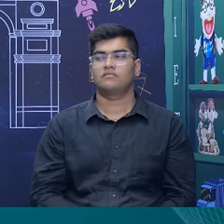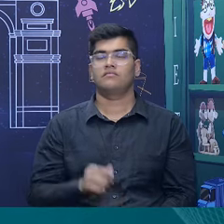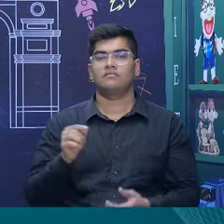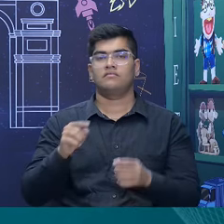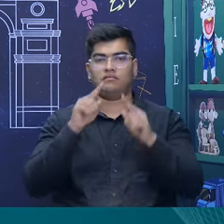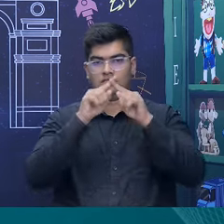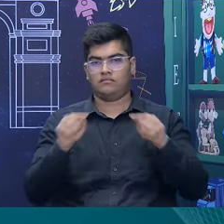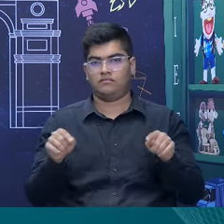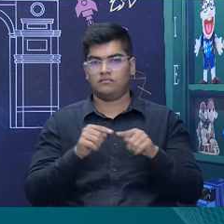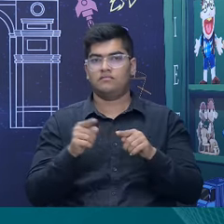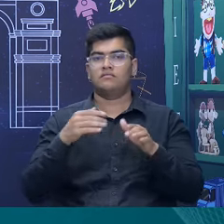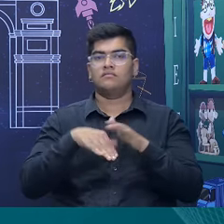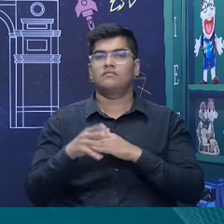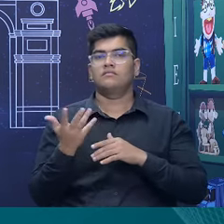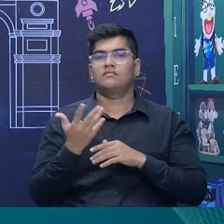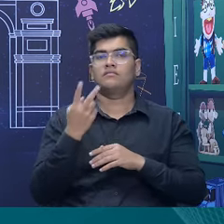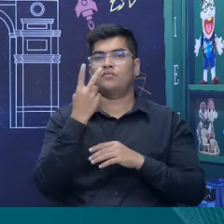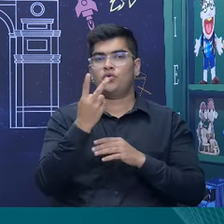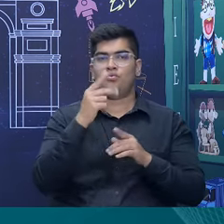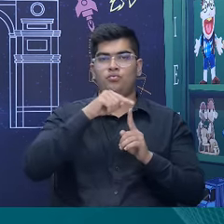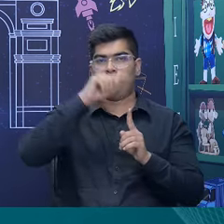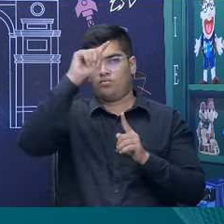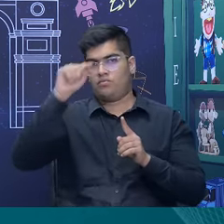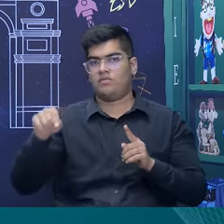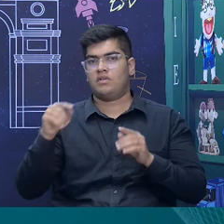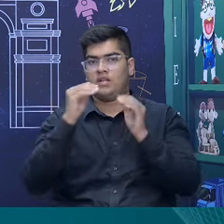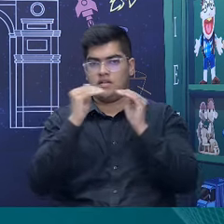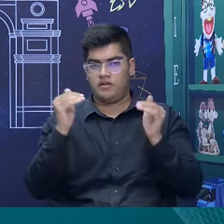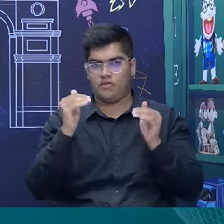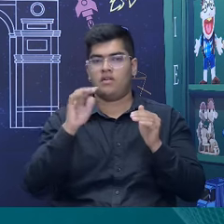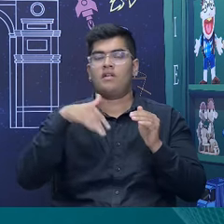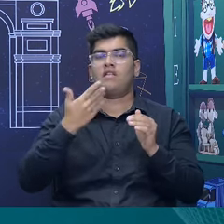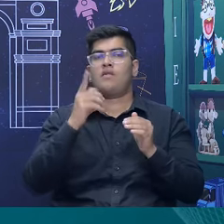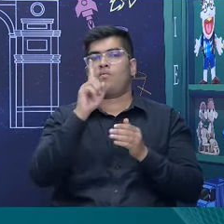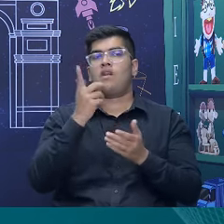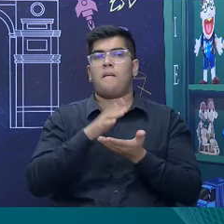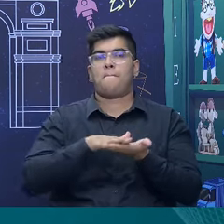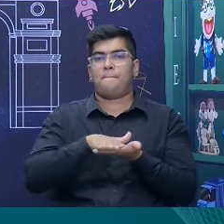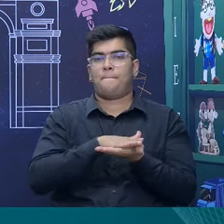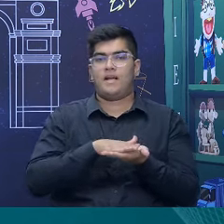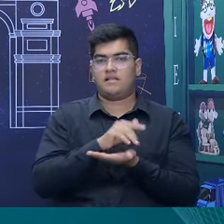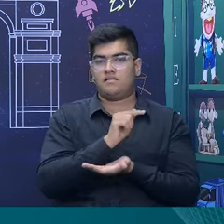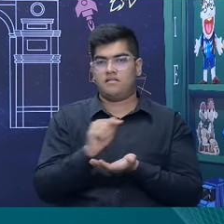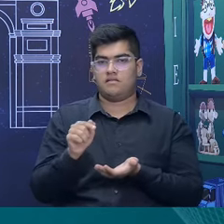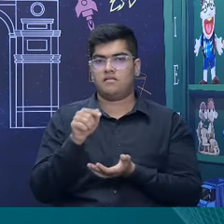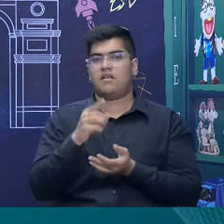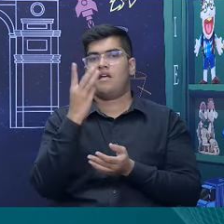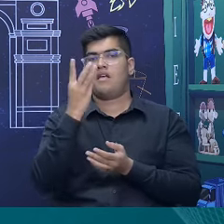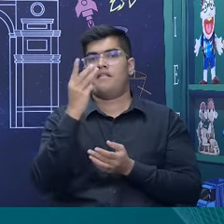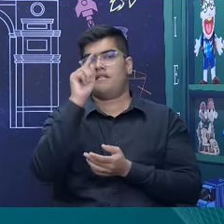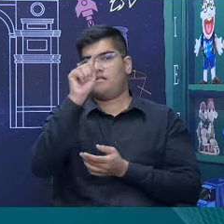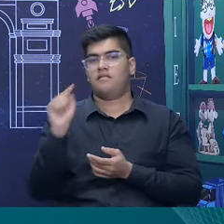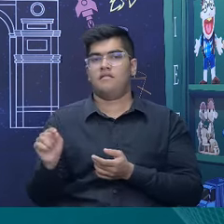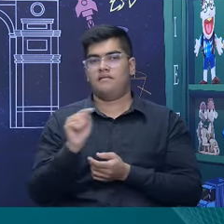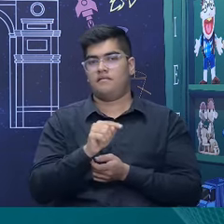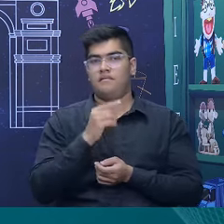जो साइड है य शायद इक्वल है और एक नीचे की तरफ बेस है इसमें और इसकी थ्री कॉर्नर्स है एम आई राइट